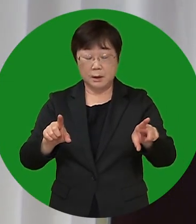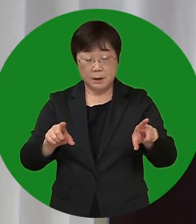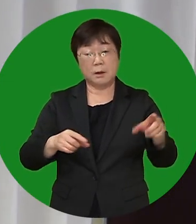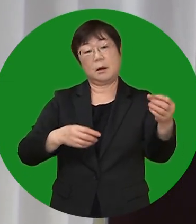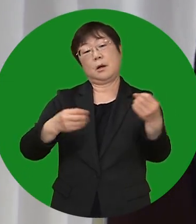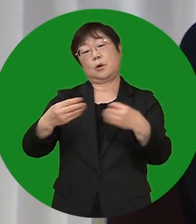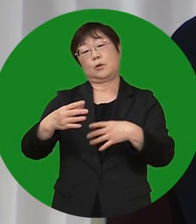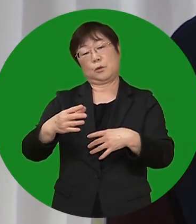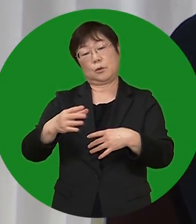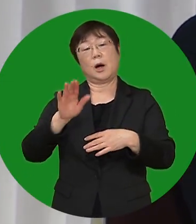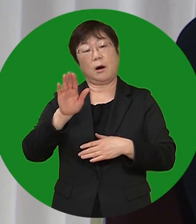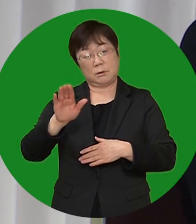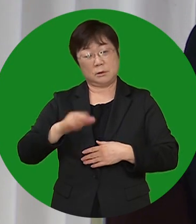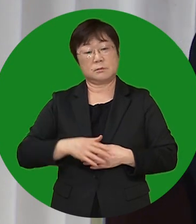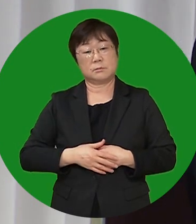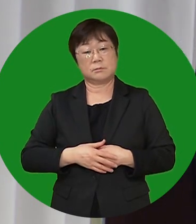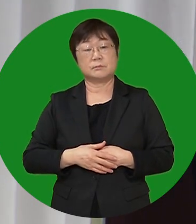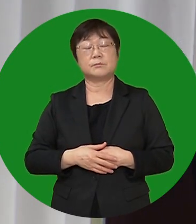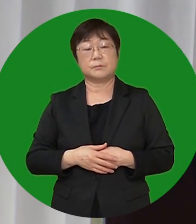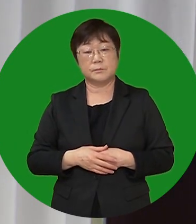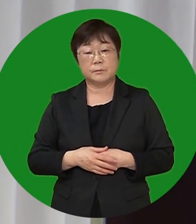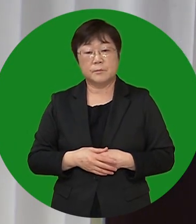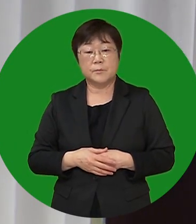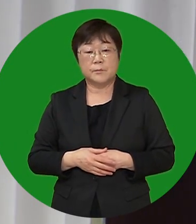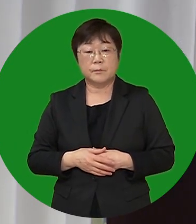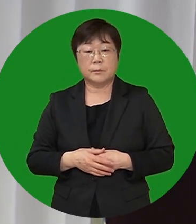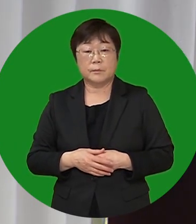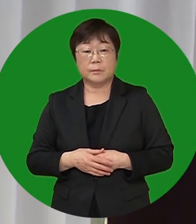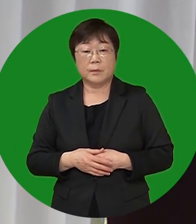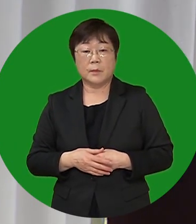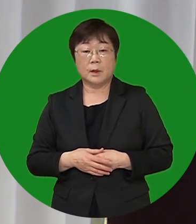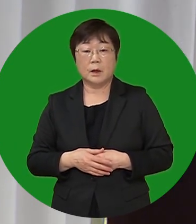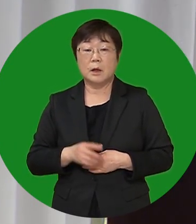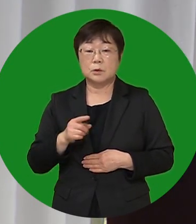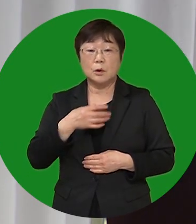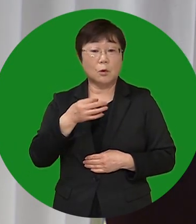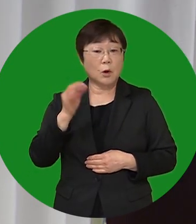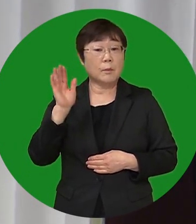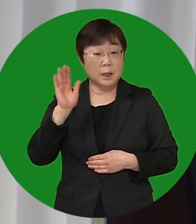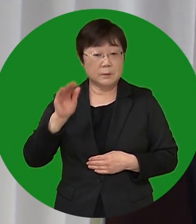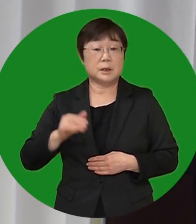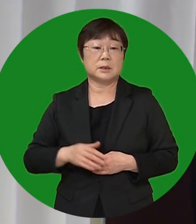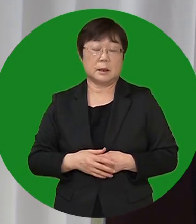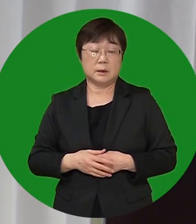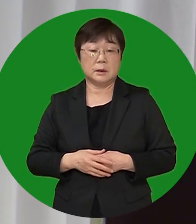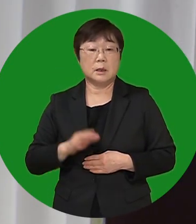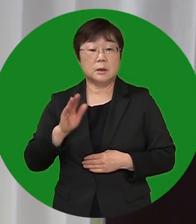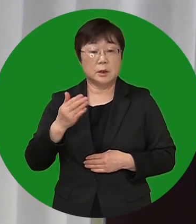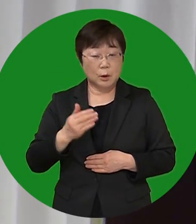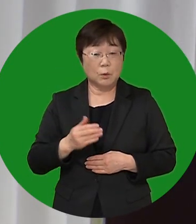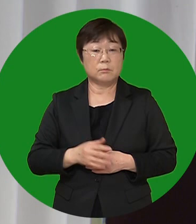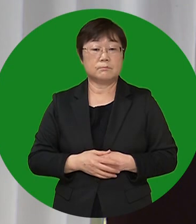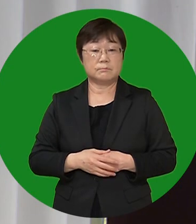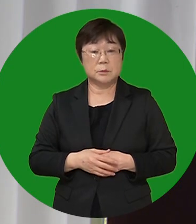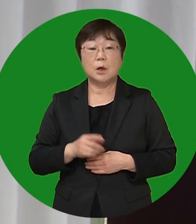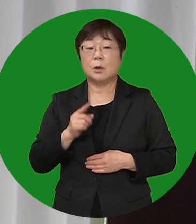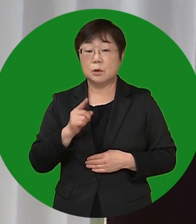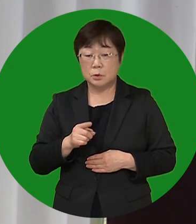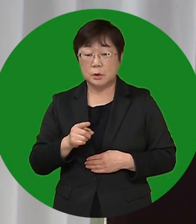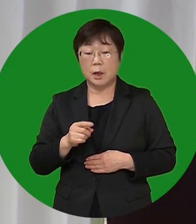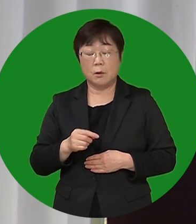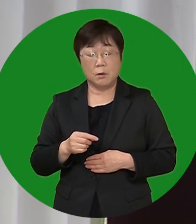ことじゃないかと社員にもはじめはそんな声もありましたでもそれを